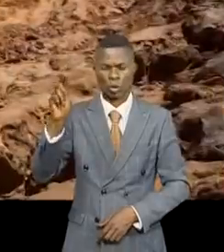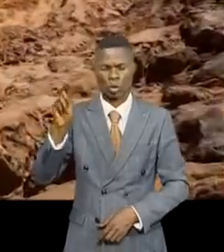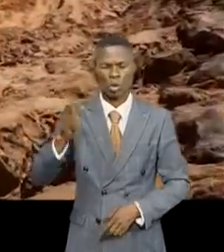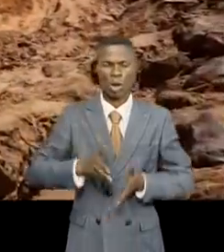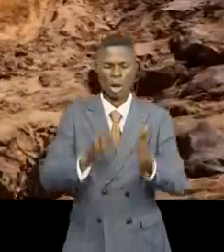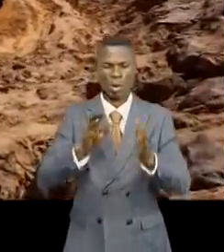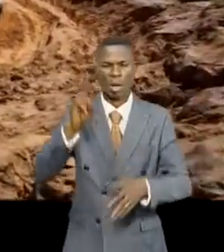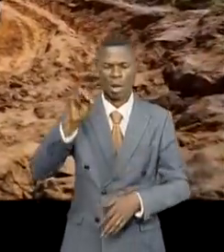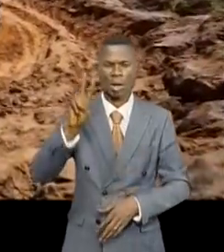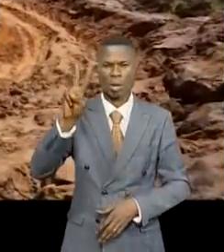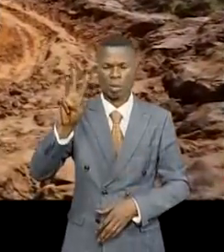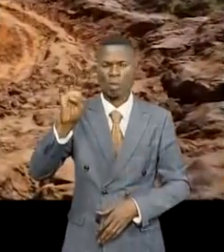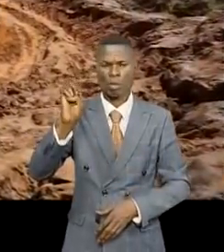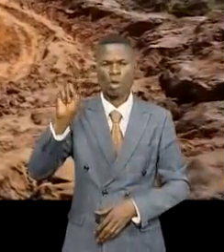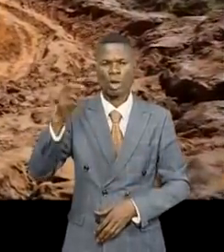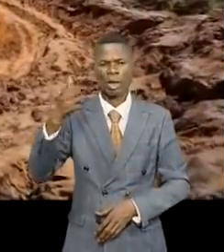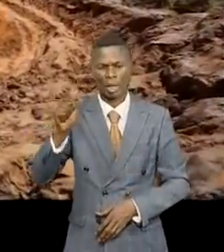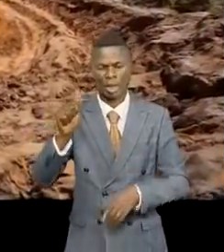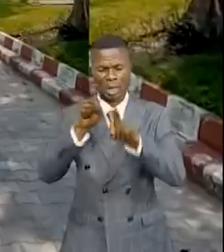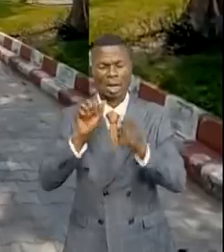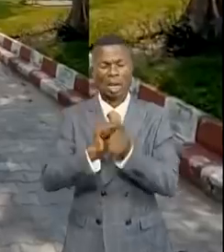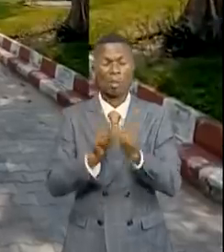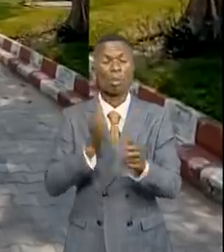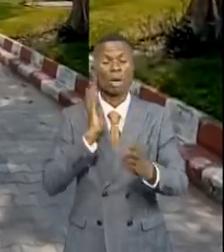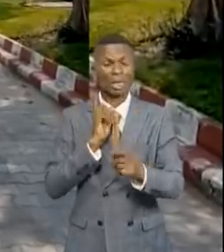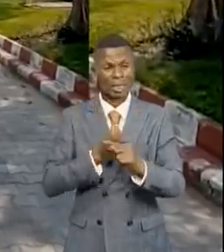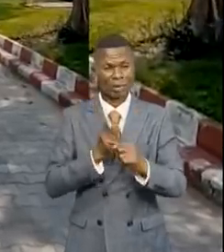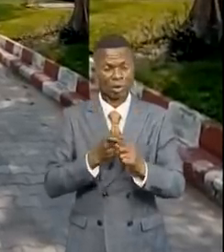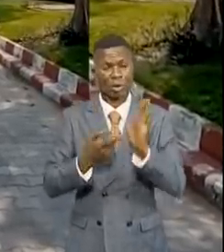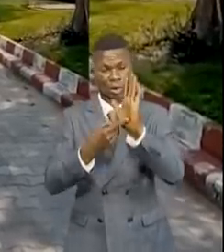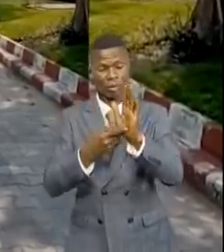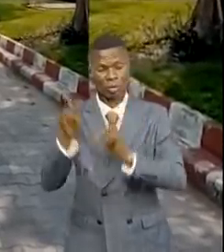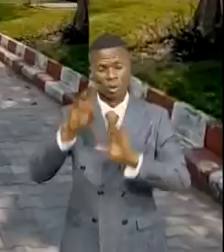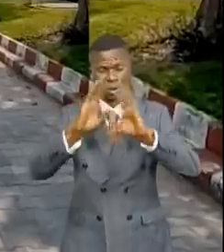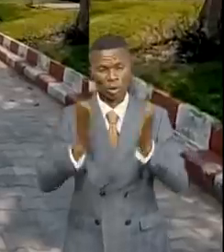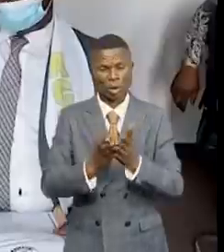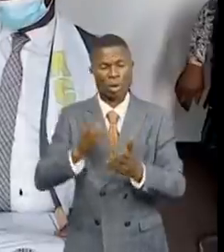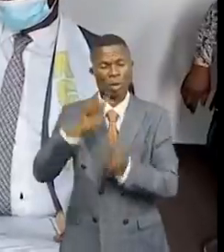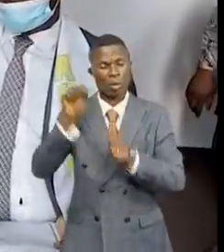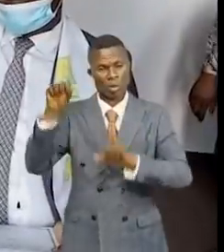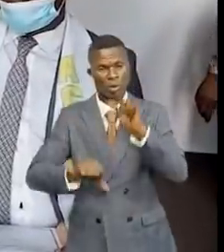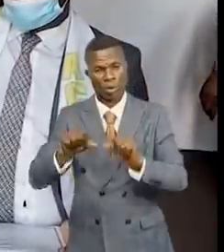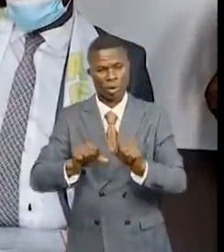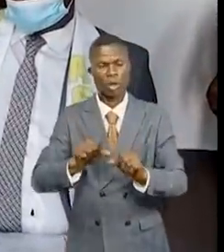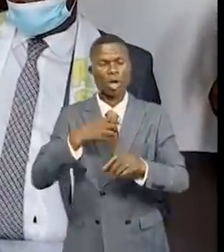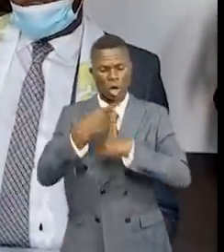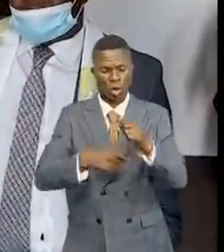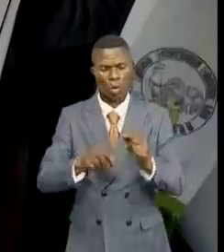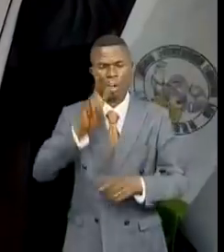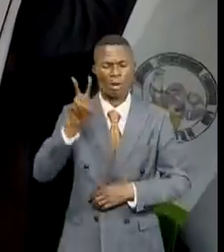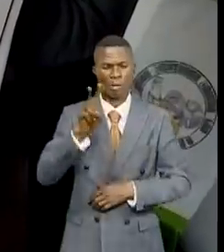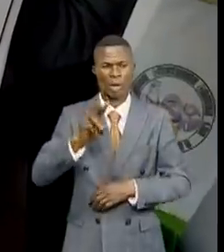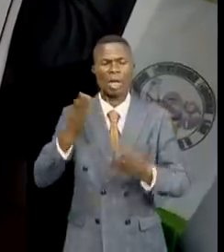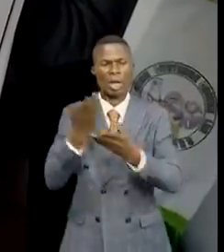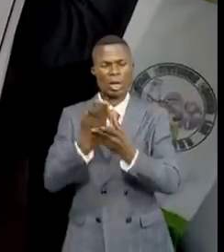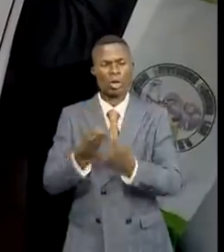et Kamituga. La situation est telle que l'Action citoyenne contre les antivaleurs a initié ce vendredi un